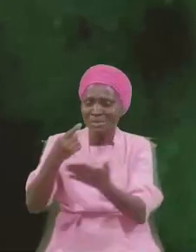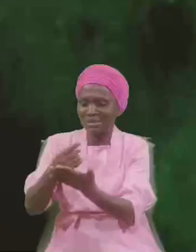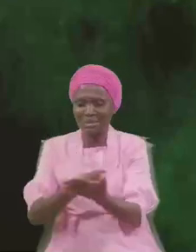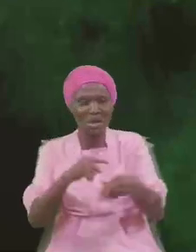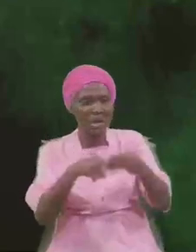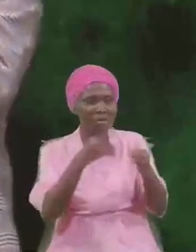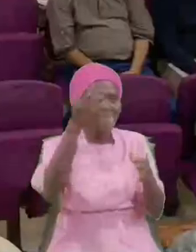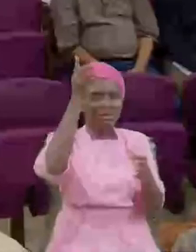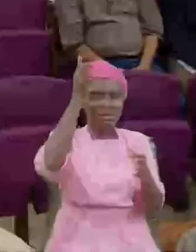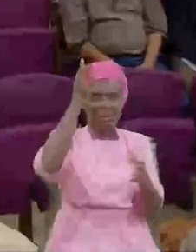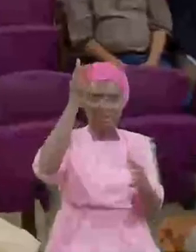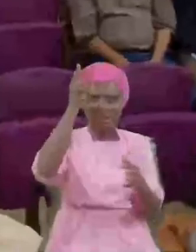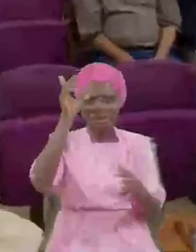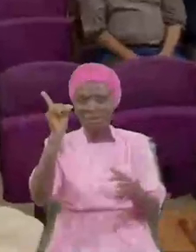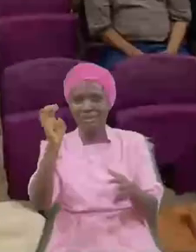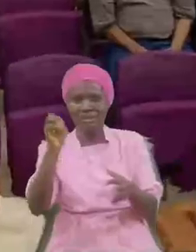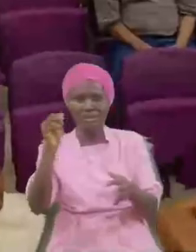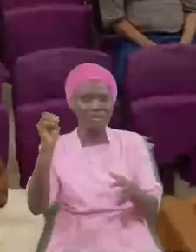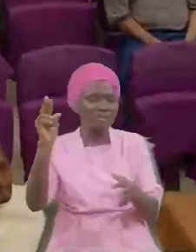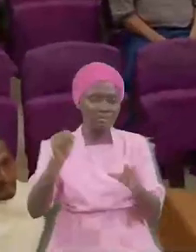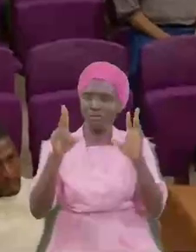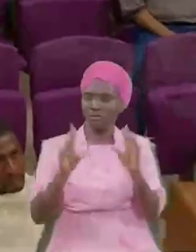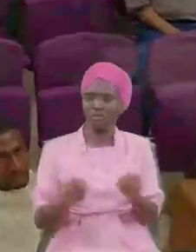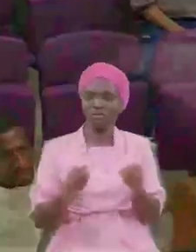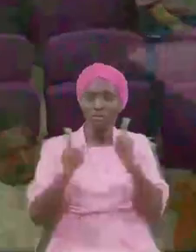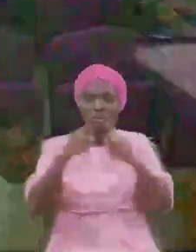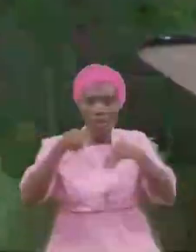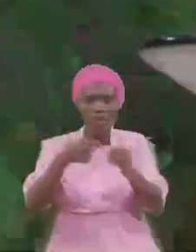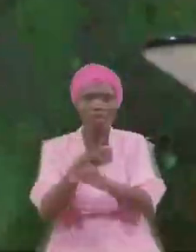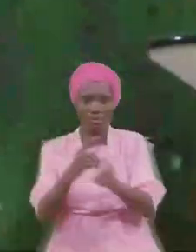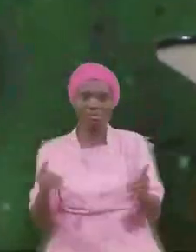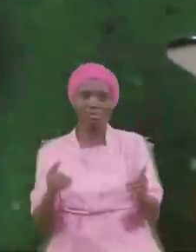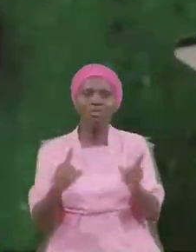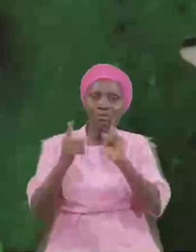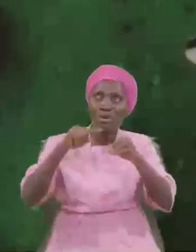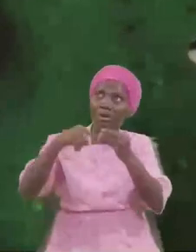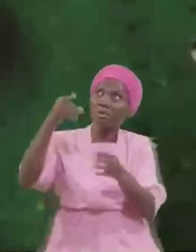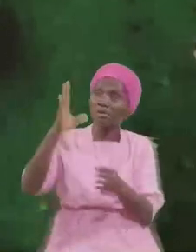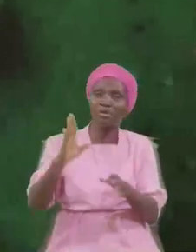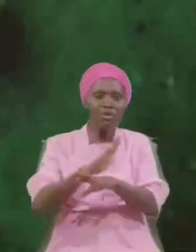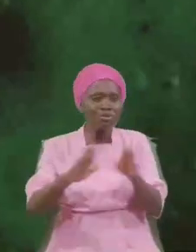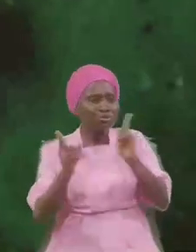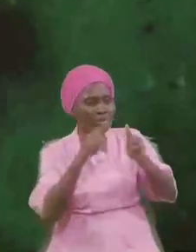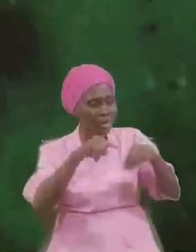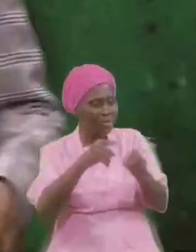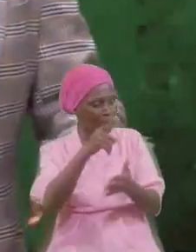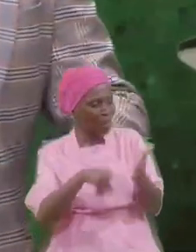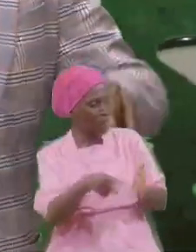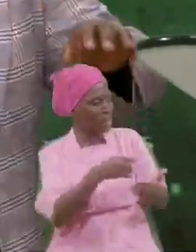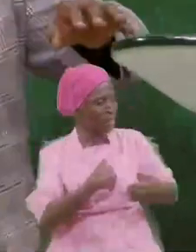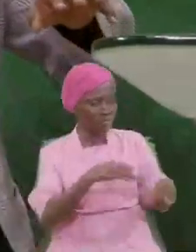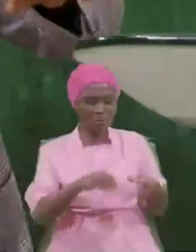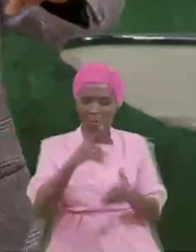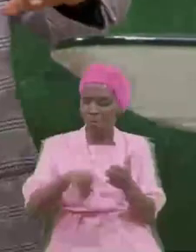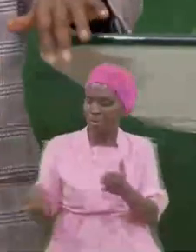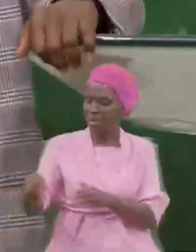délivrance vous sera accordée au nom de Jésus. Vous ne parlez pas de ce qu'ils ont fait, ce qu'ils font, ce qu'ils peuvent faire. Parlez de ce